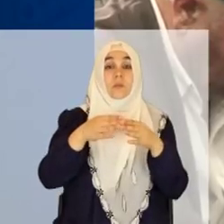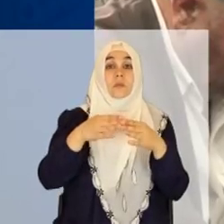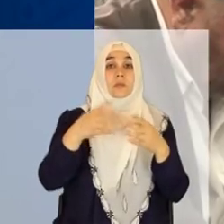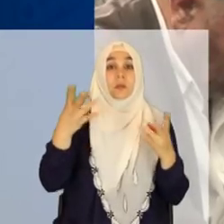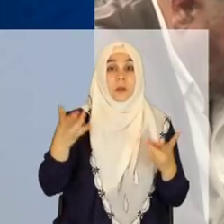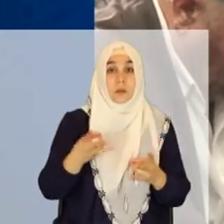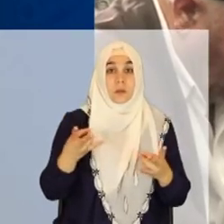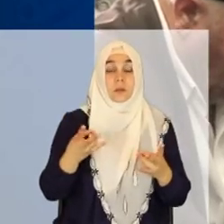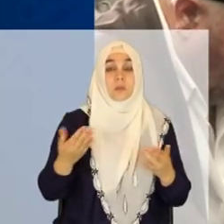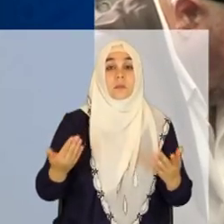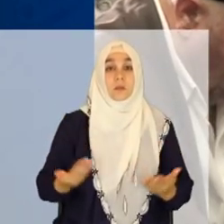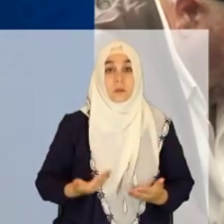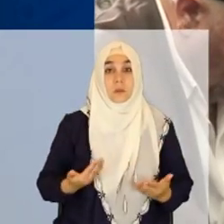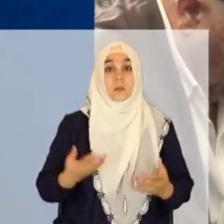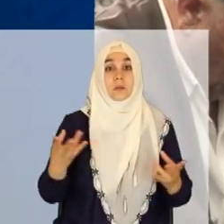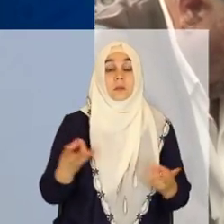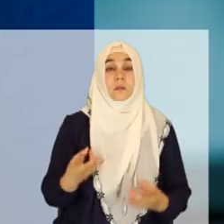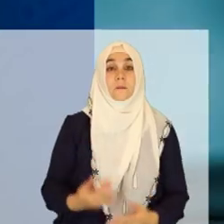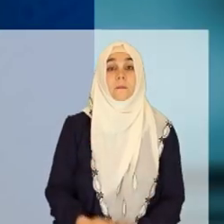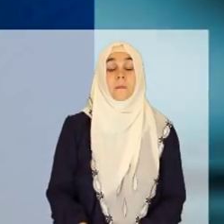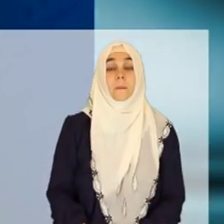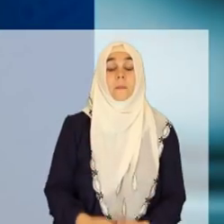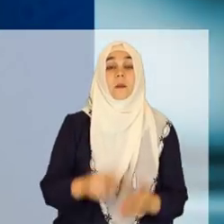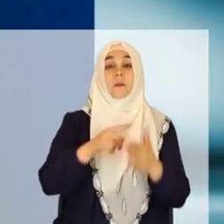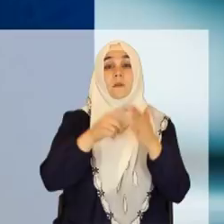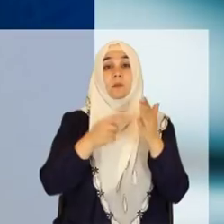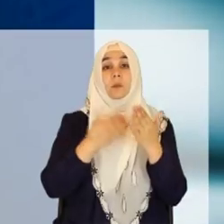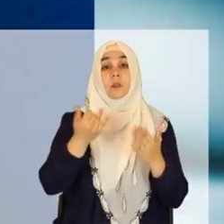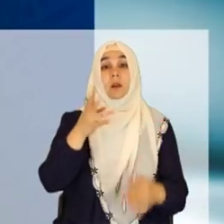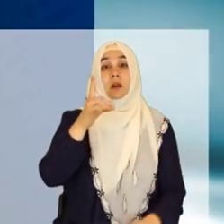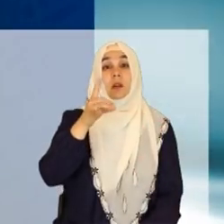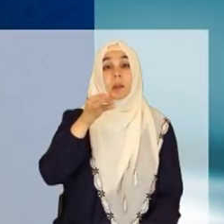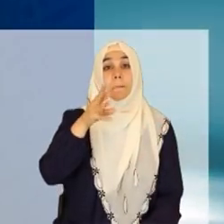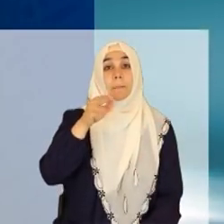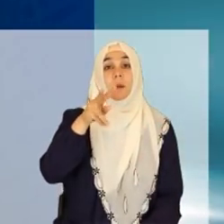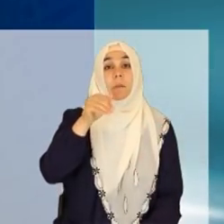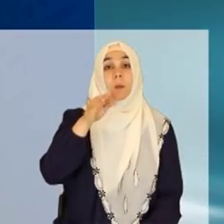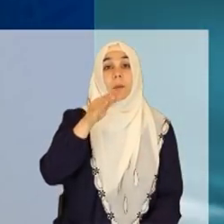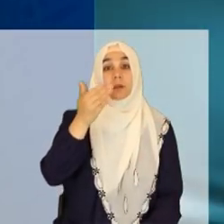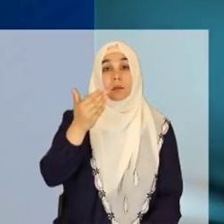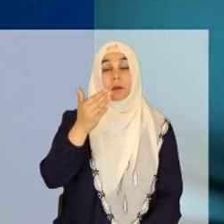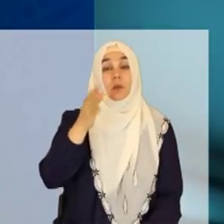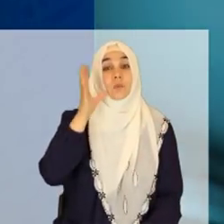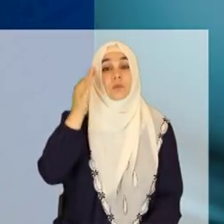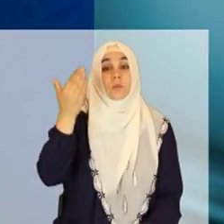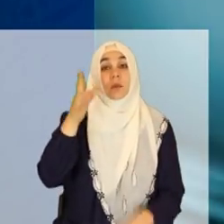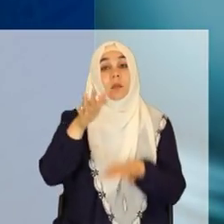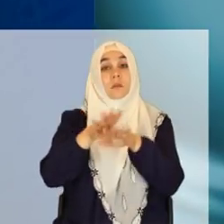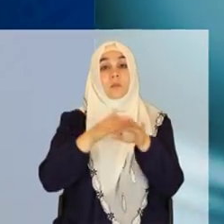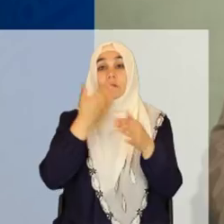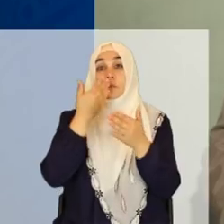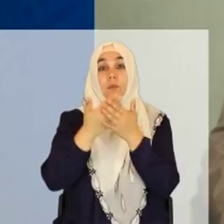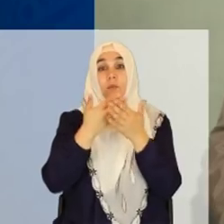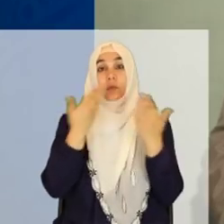olib borishga harakatda bo'lish kerak. Savol: Rim papasi nega musulmonlardan uzr